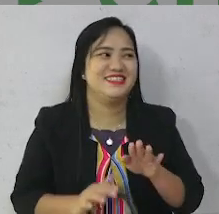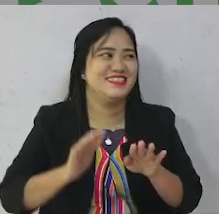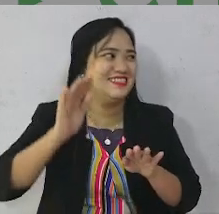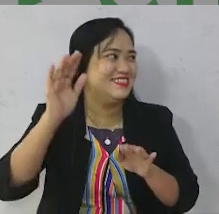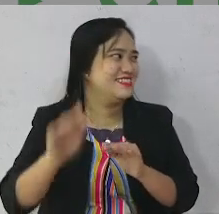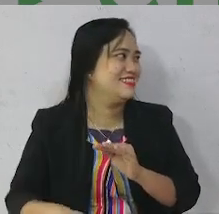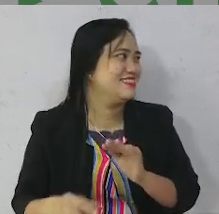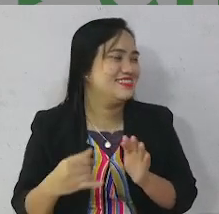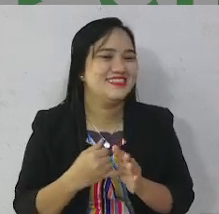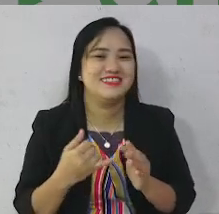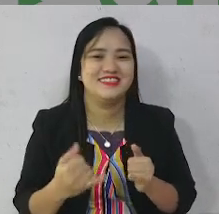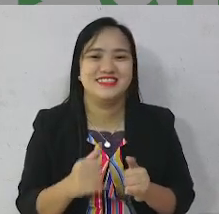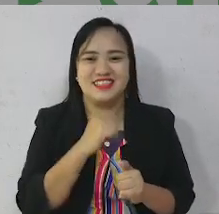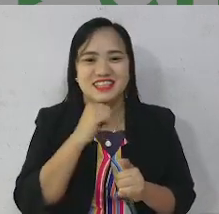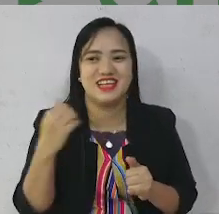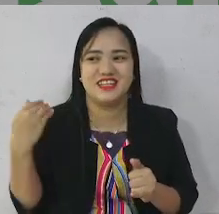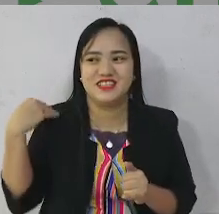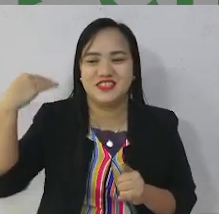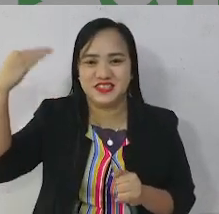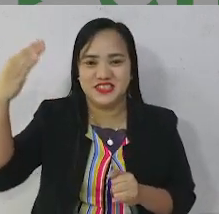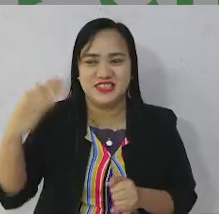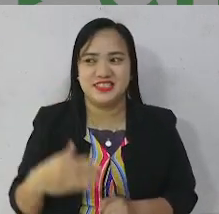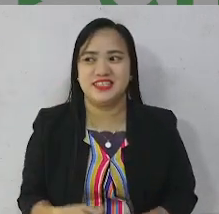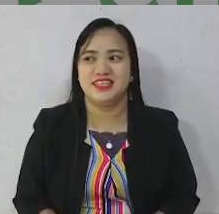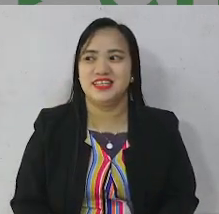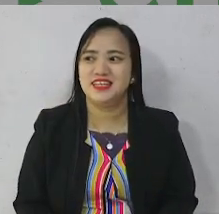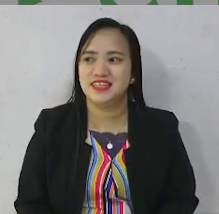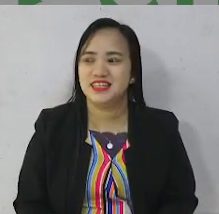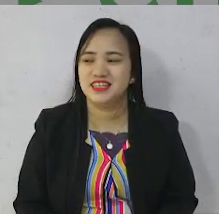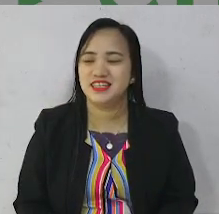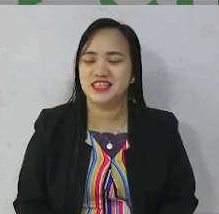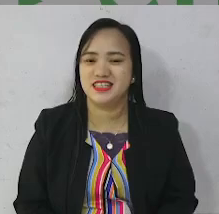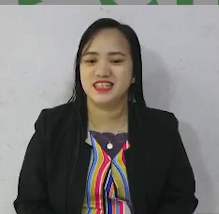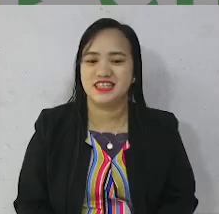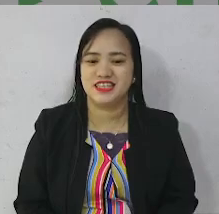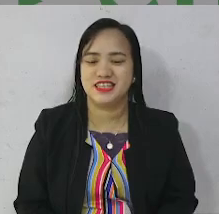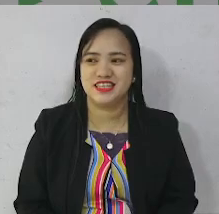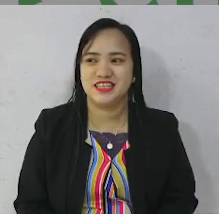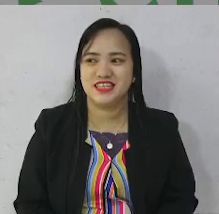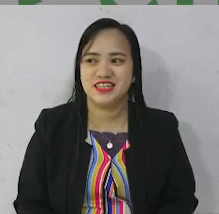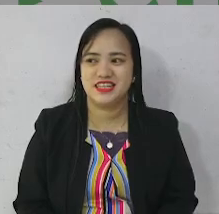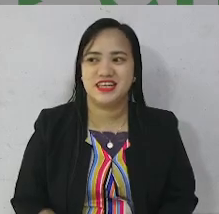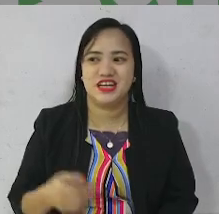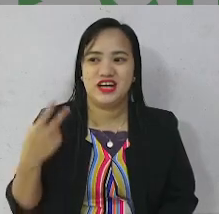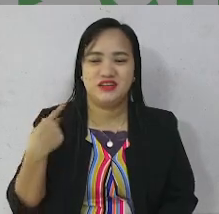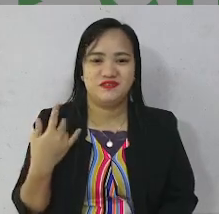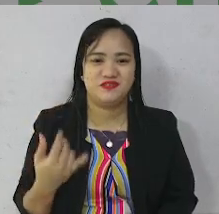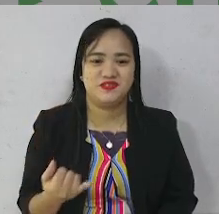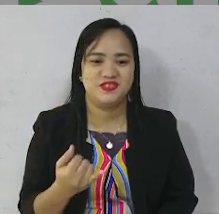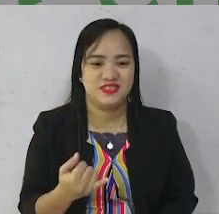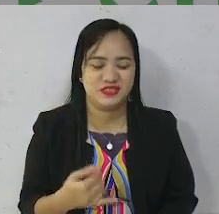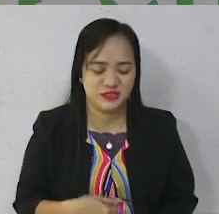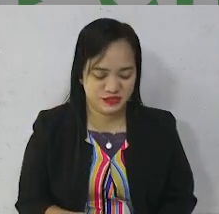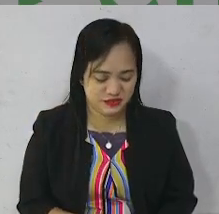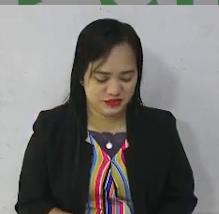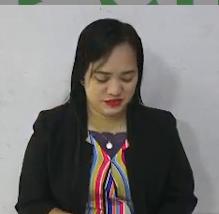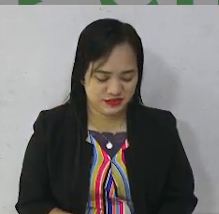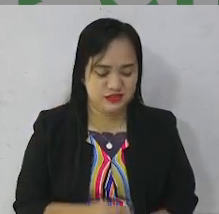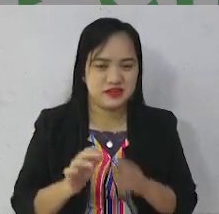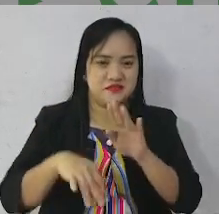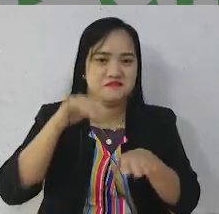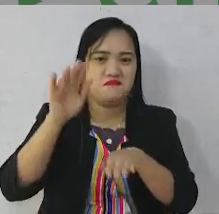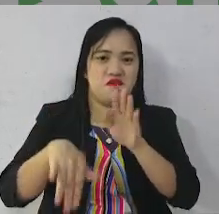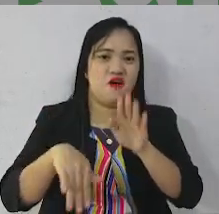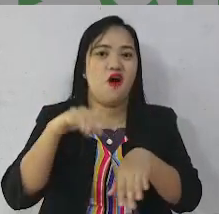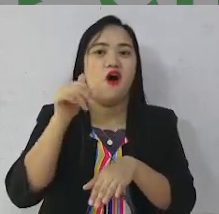Oo ginawang ano ginawang pang tum ginawang pang 1020 nung ano Chinese Garter